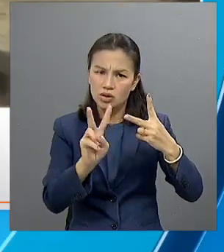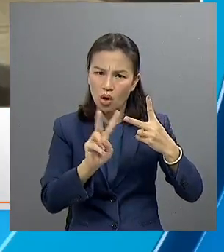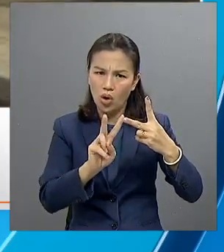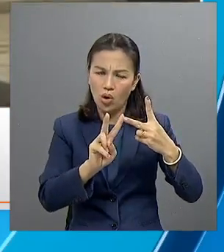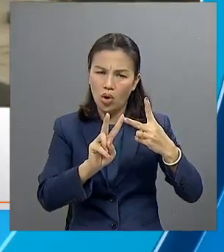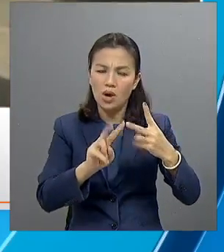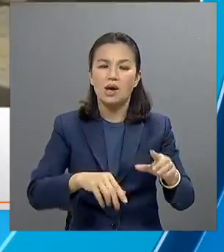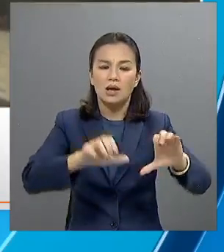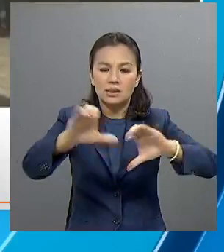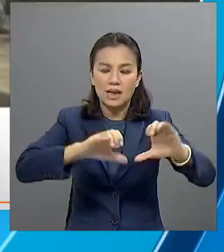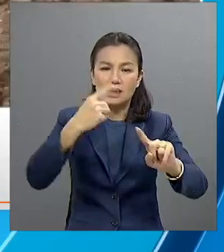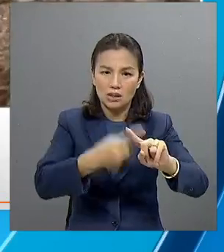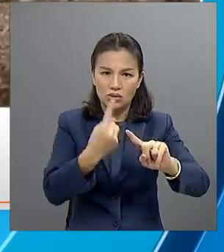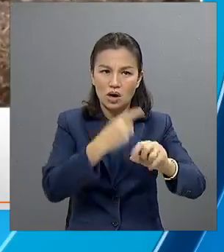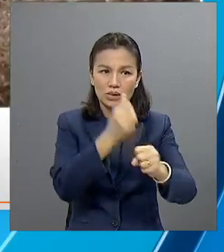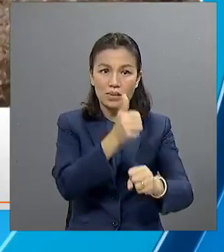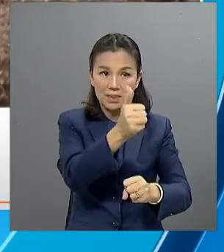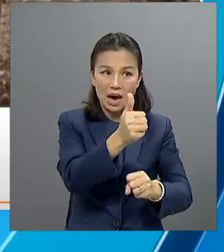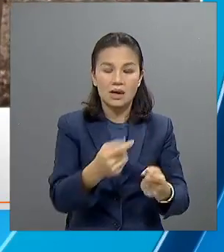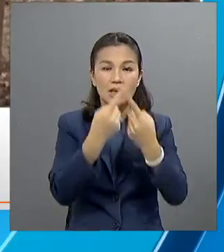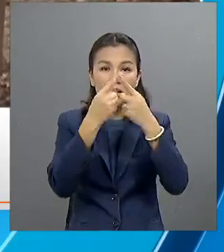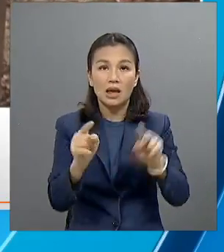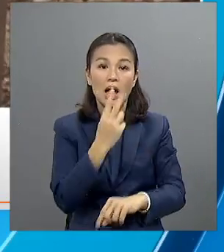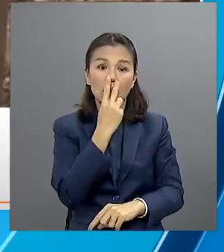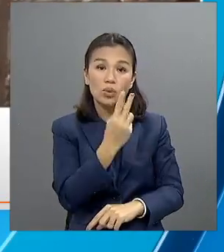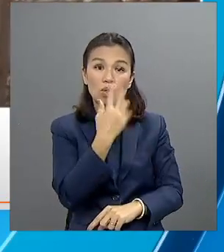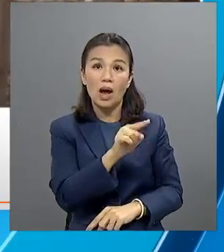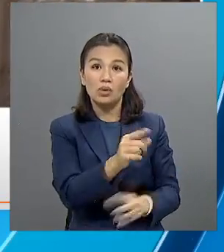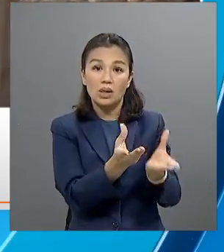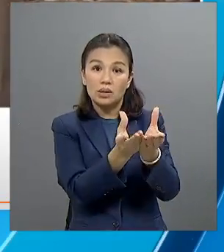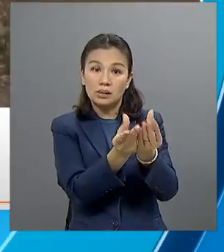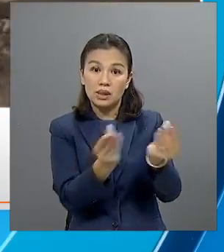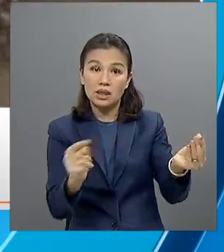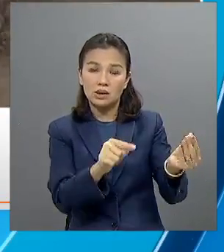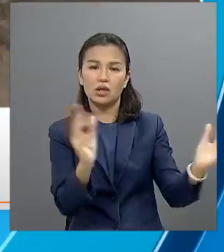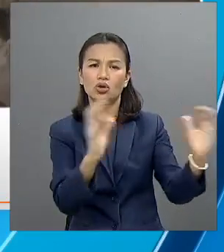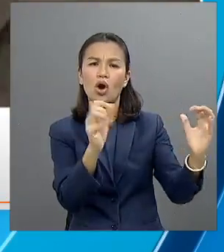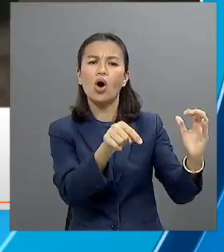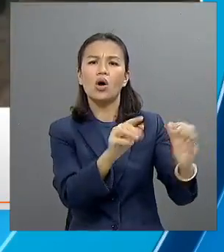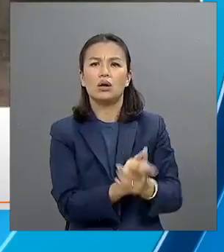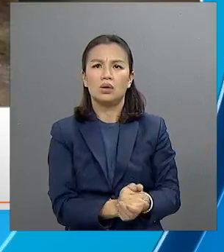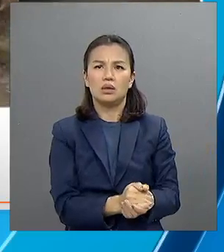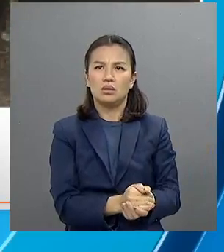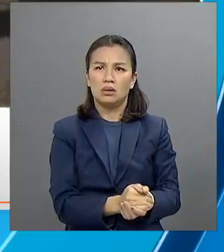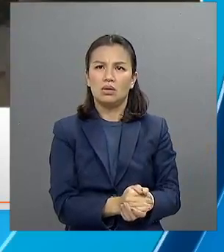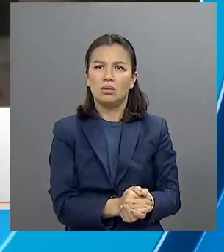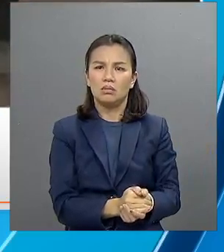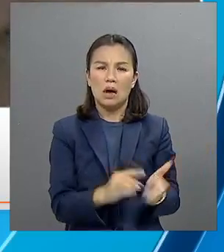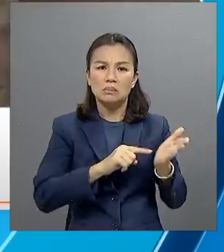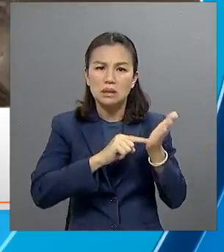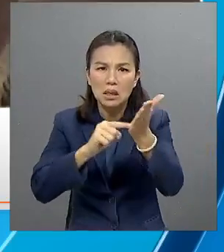ที่ผมดูรายละเอียดในเบื้องต้นพื้นที่แปลงตรงนี้ที่เขามีที่พักกันเนี่ยมันมากกว่า2รายนะยื่นคำร้องขอ